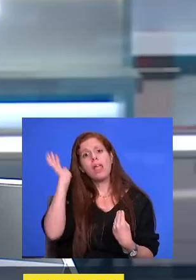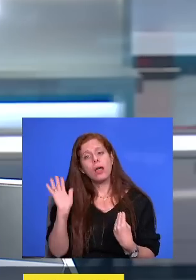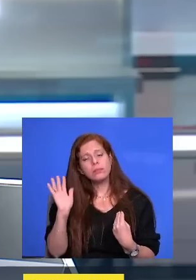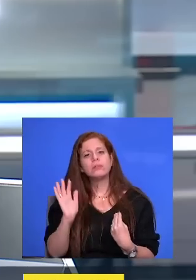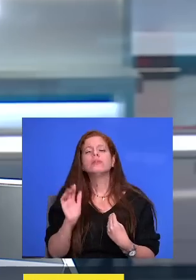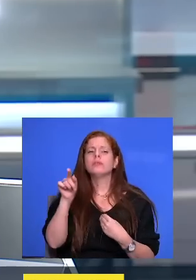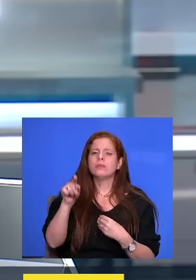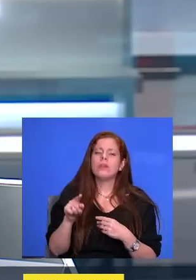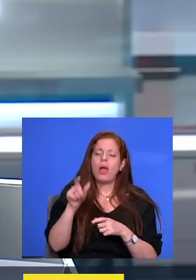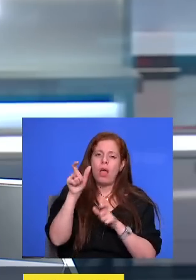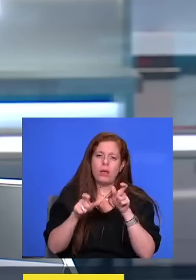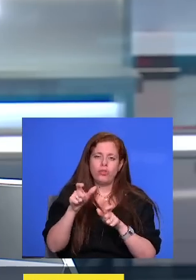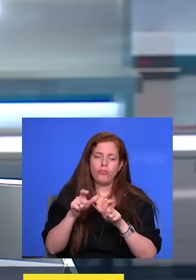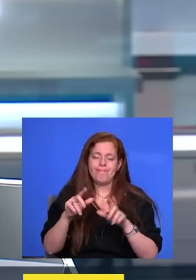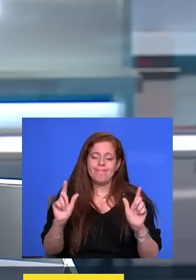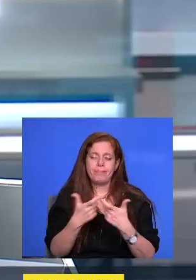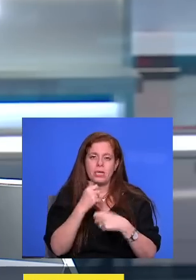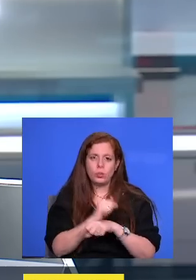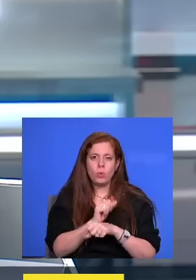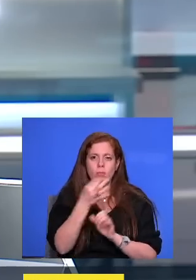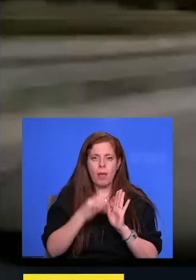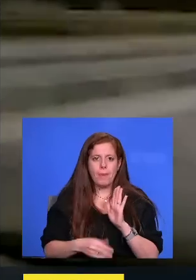אמש לכתבנו מביא את התמונות והפרטים.